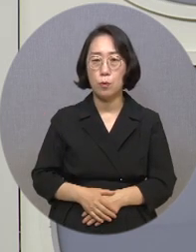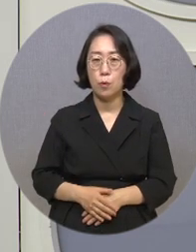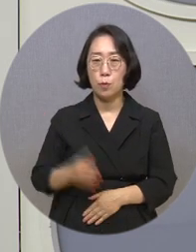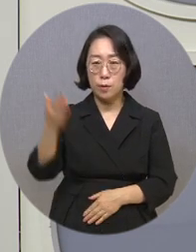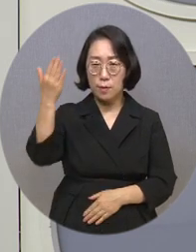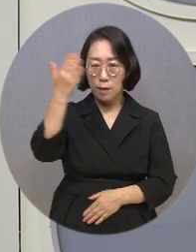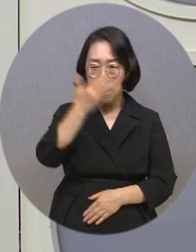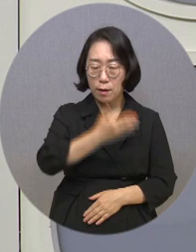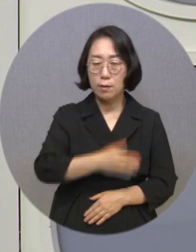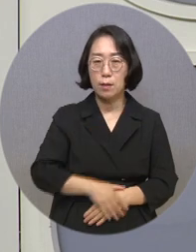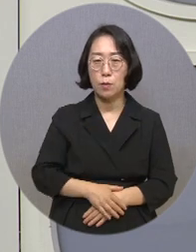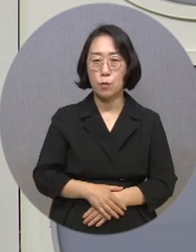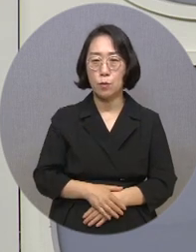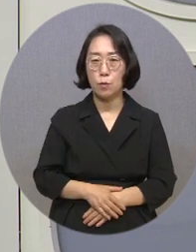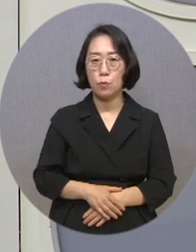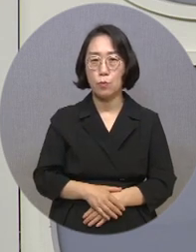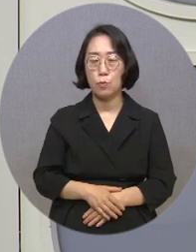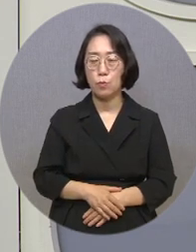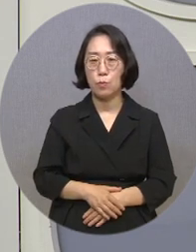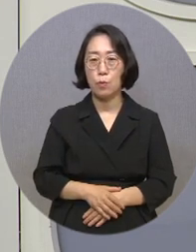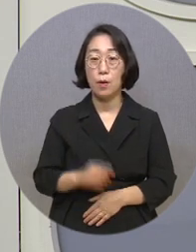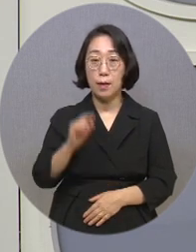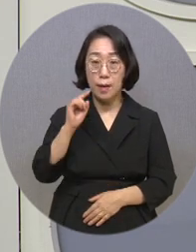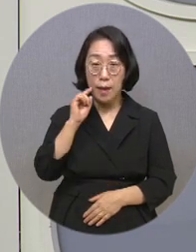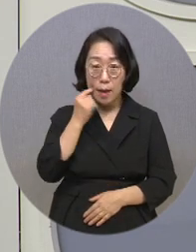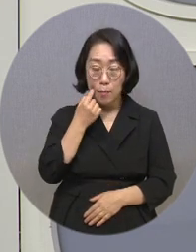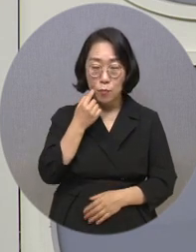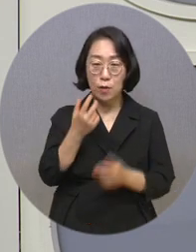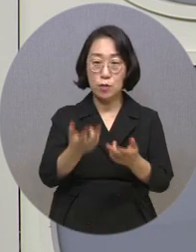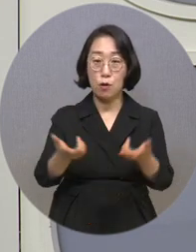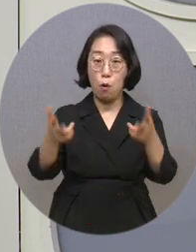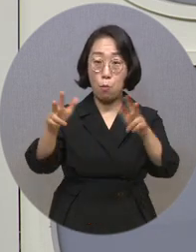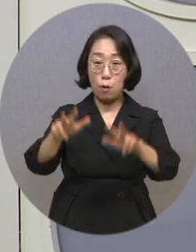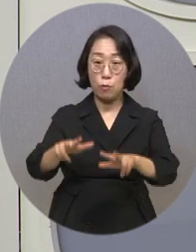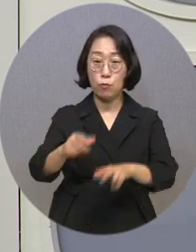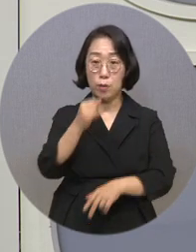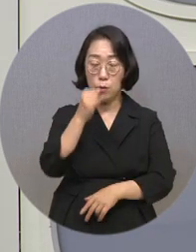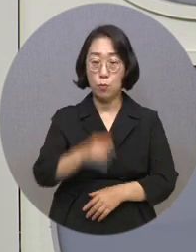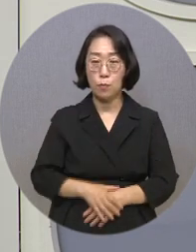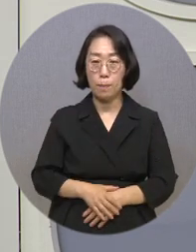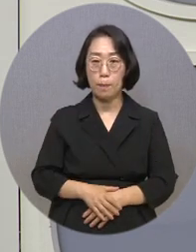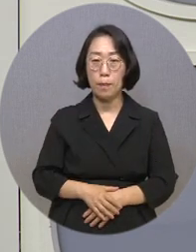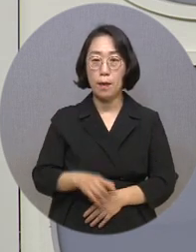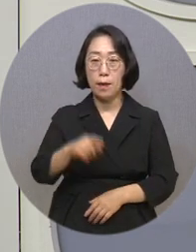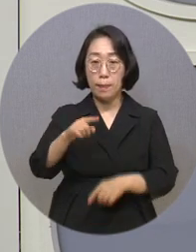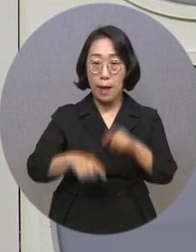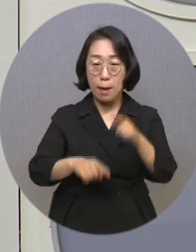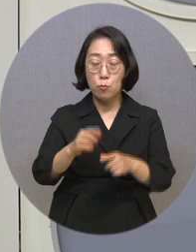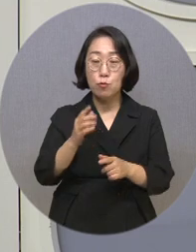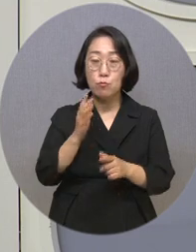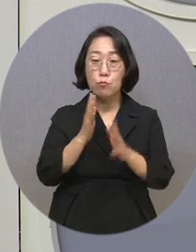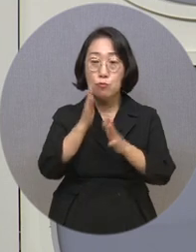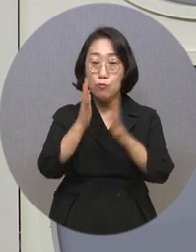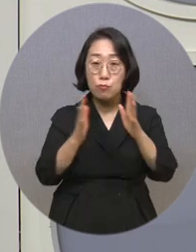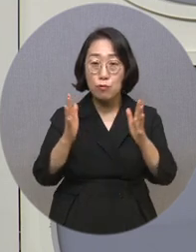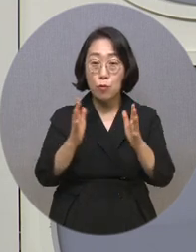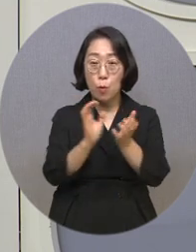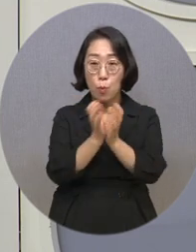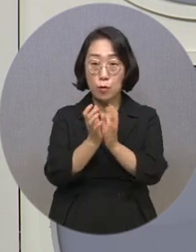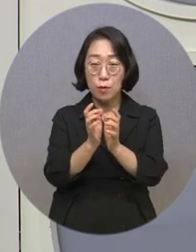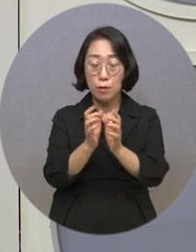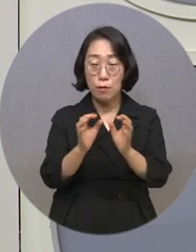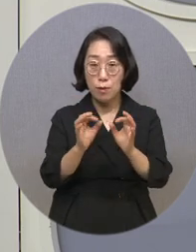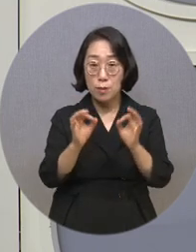그 저희들이 가운데다가 중정을 넣어가지고 이제 식물이 살 수 있게끔 그래서